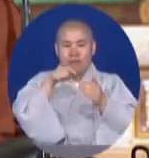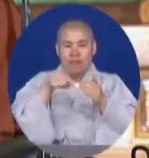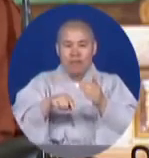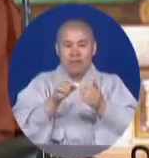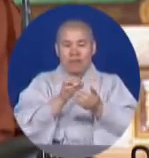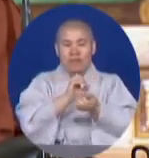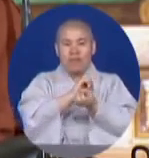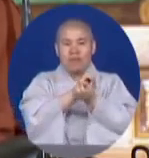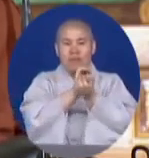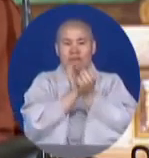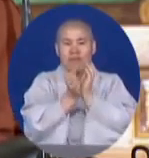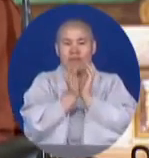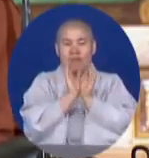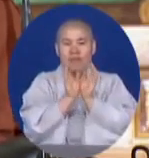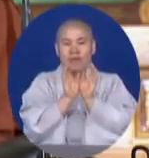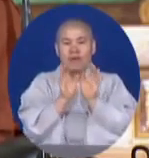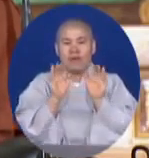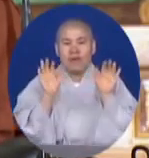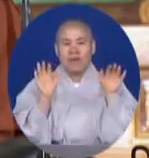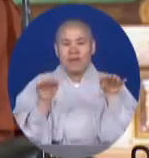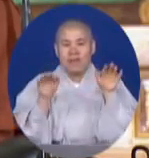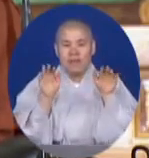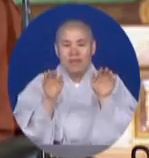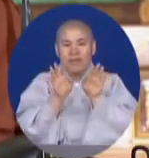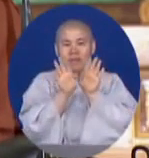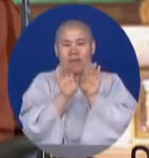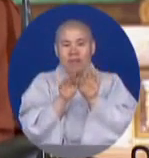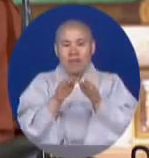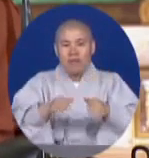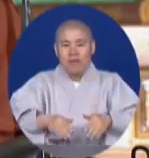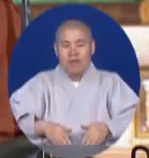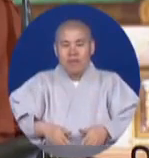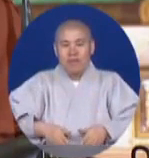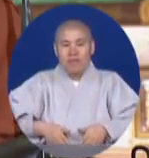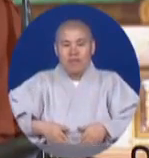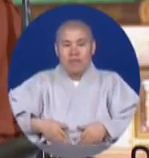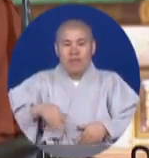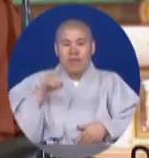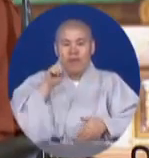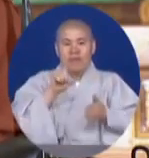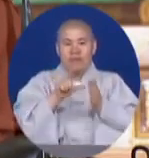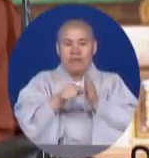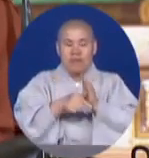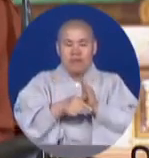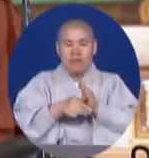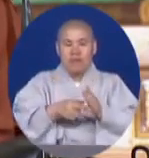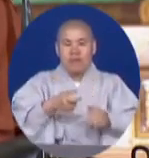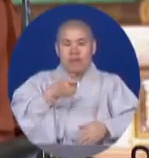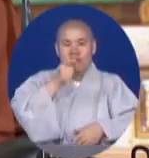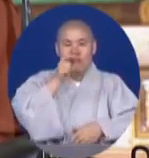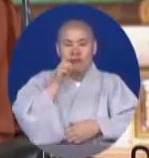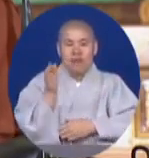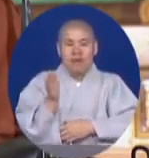꽃과 나비는 봄 한철인데 물과